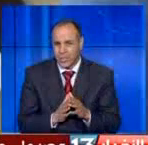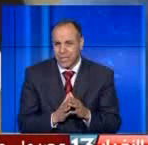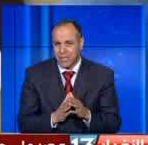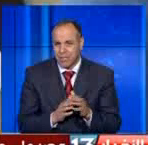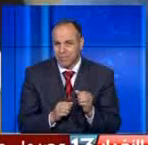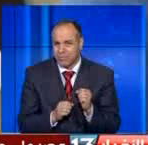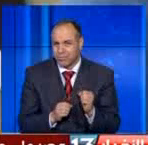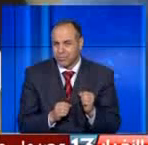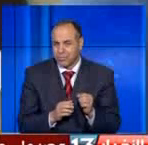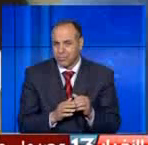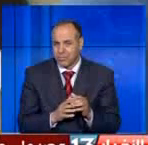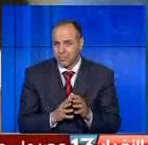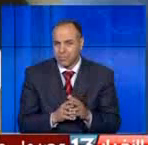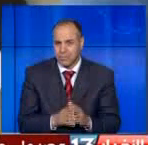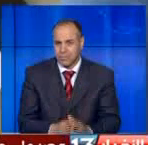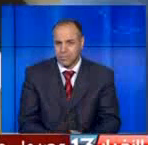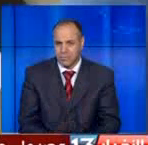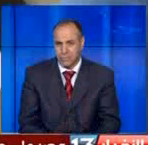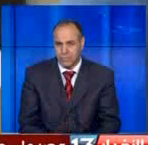زقيني وقعت.